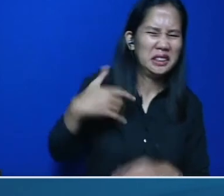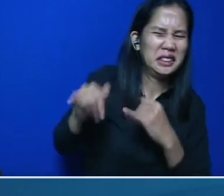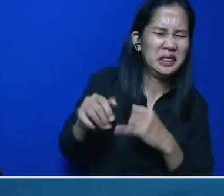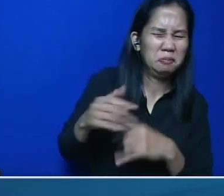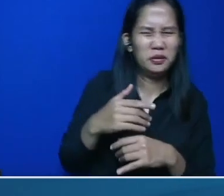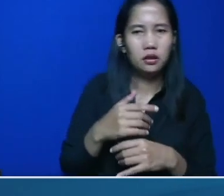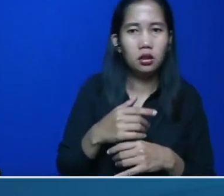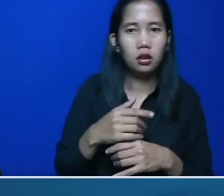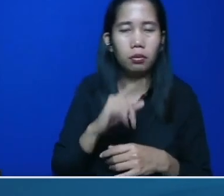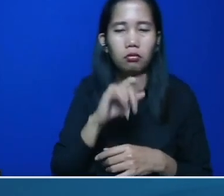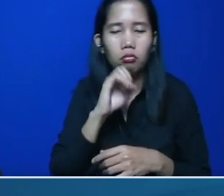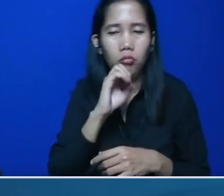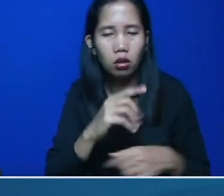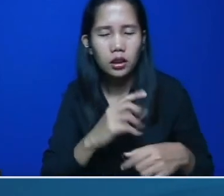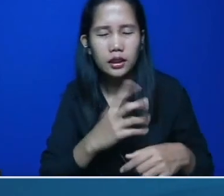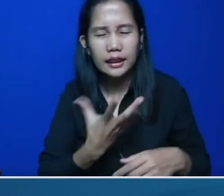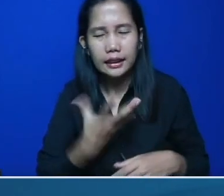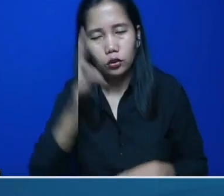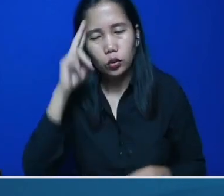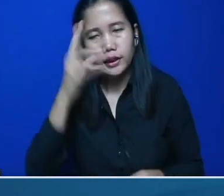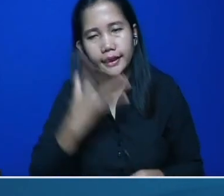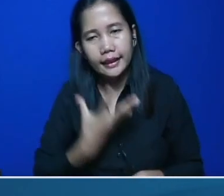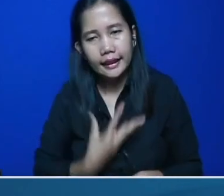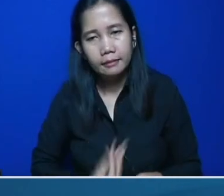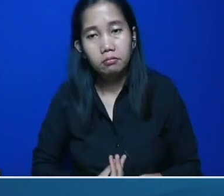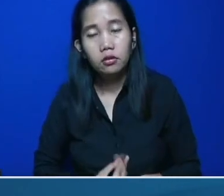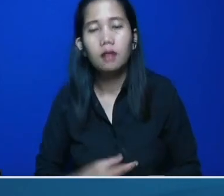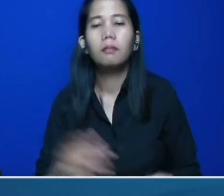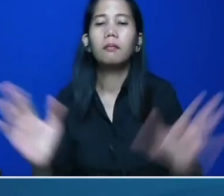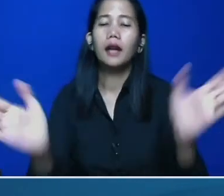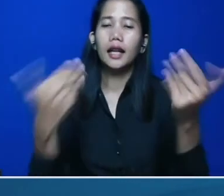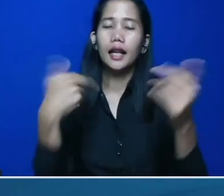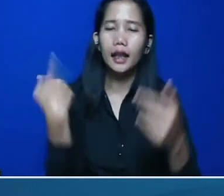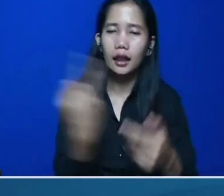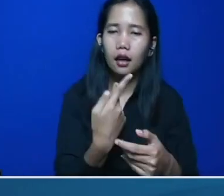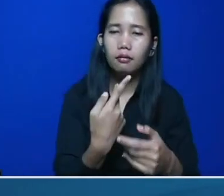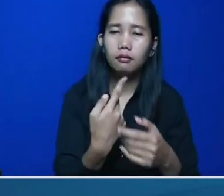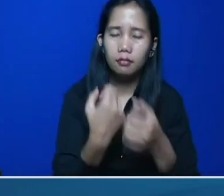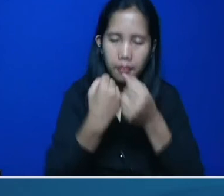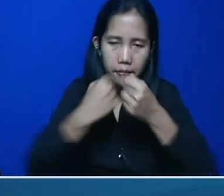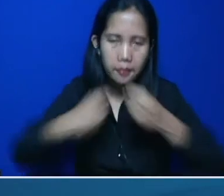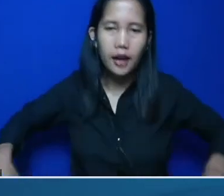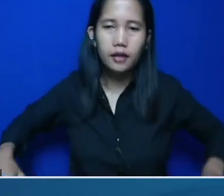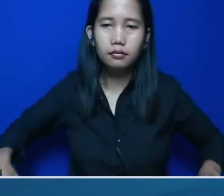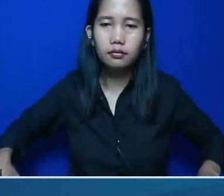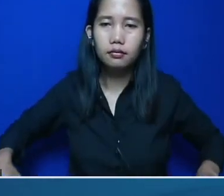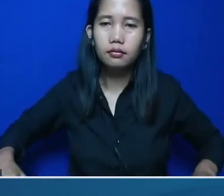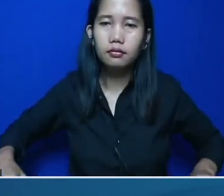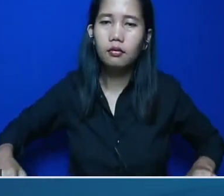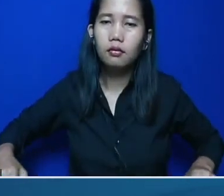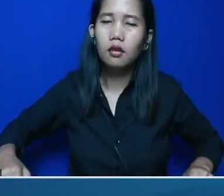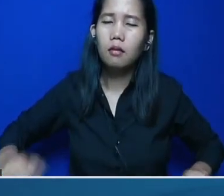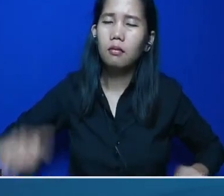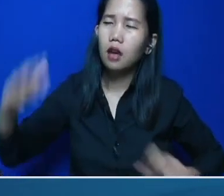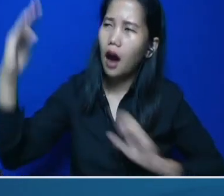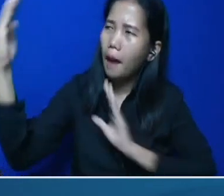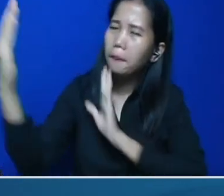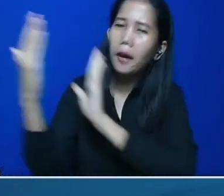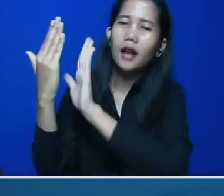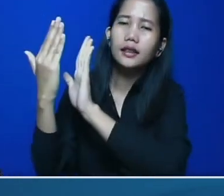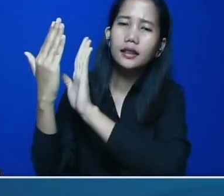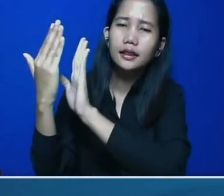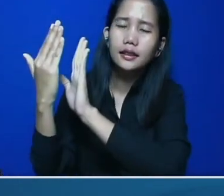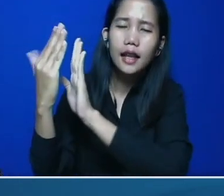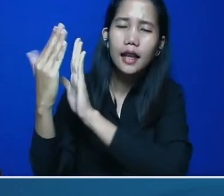itu marilah kita dengan penuh keberanian menghampiri takhta kasih karunia supaya kita menerima rahmat